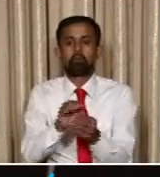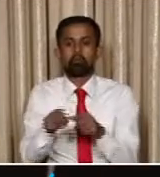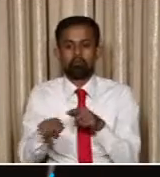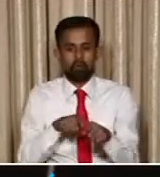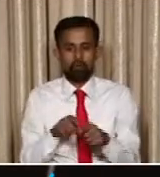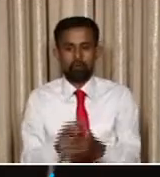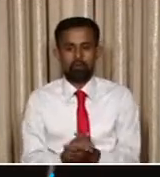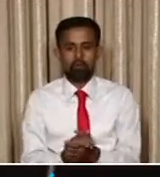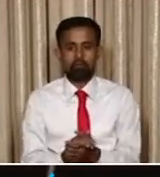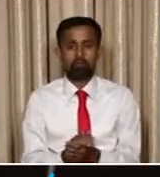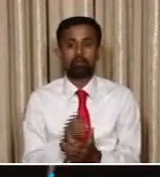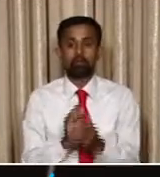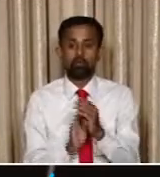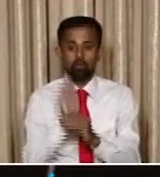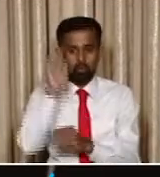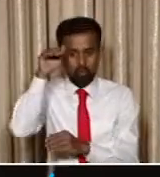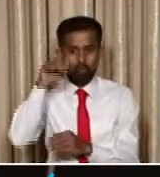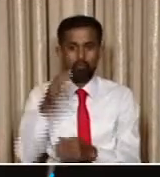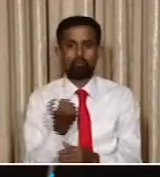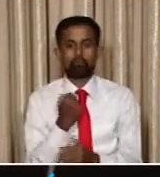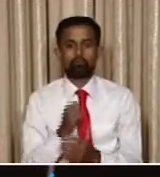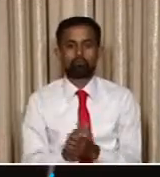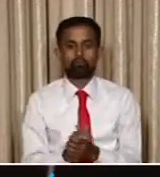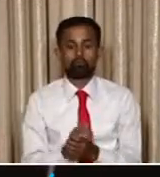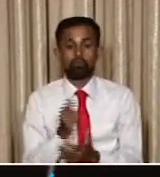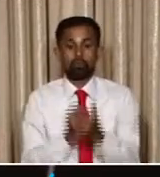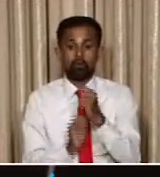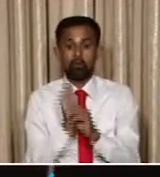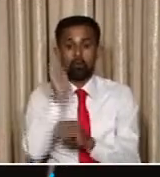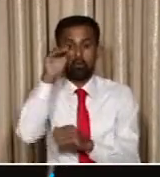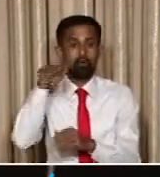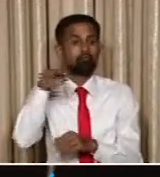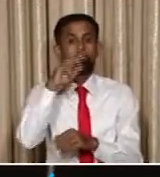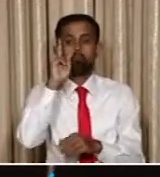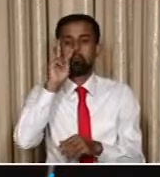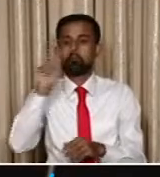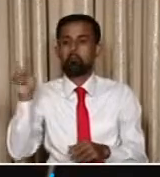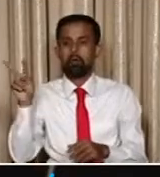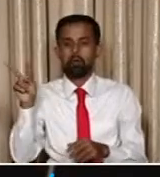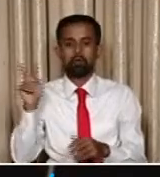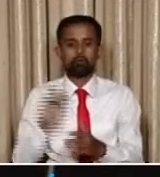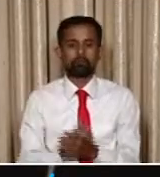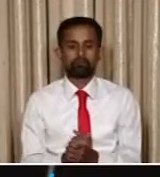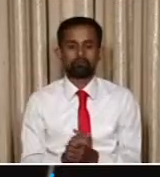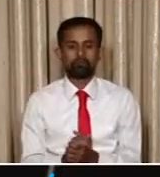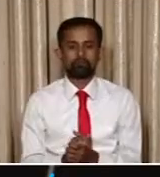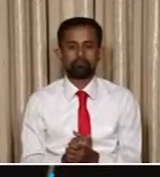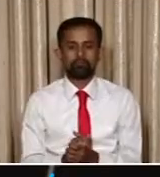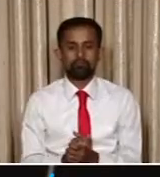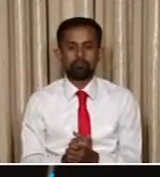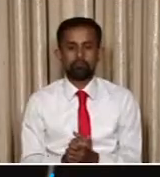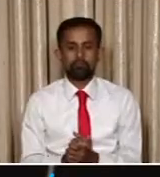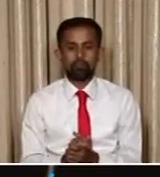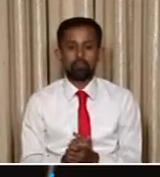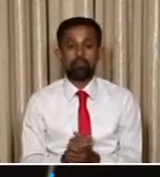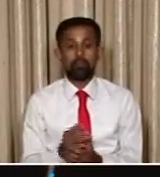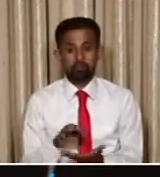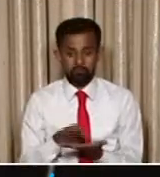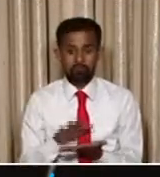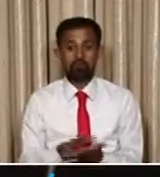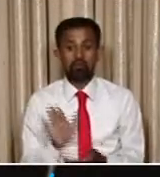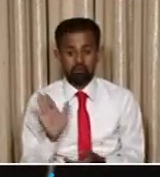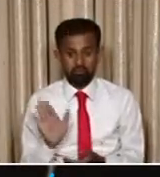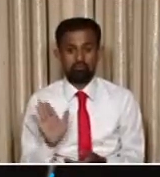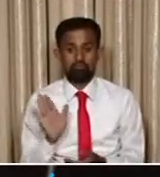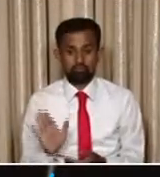මේ ලිඳෙන් ගොඩ එන්න ඕන අපි සියලු දෙනාම. ලිඳෙන් ගොඩ ඇවිල්ලා වටේ බලන්න ඕන. මොකද්ද වෙලා තියෙන්නේ කියලා. ඒකනම් විය යුතුමයි මේ